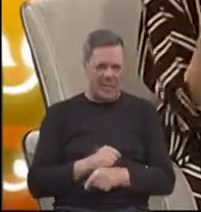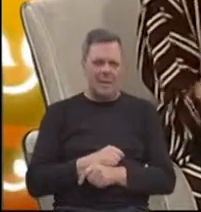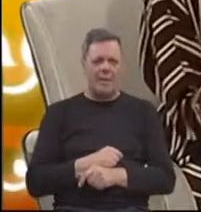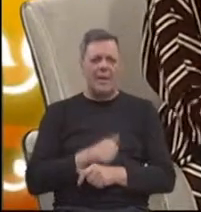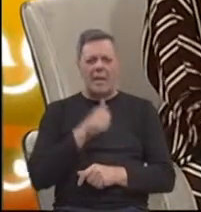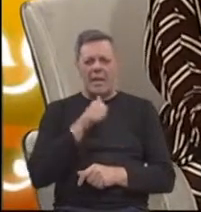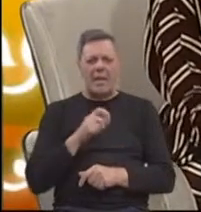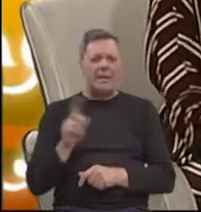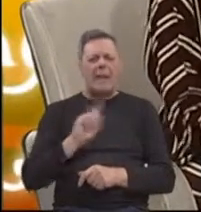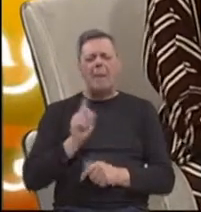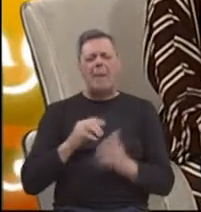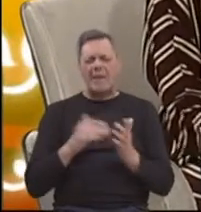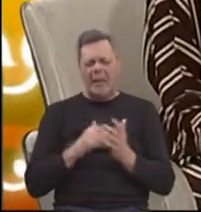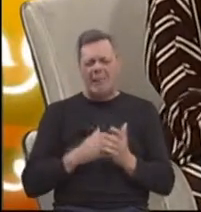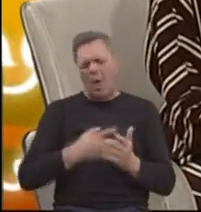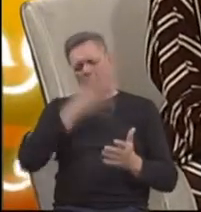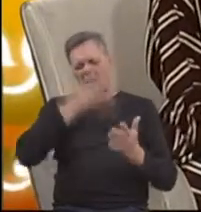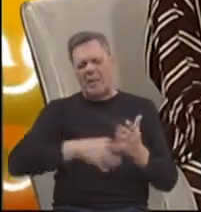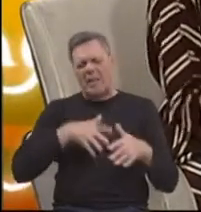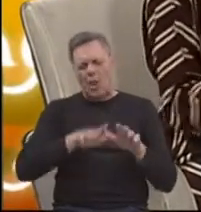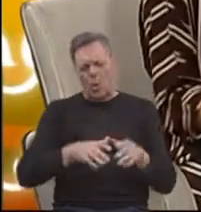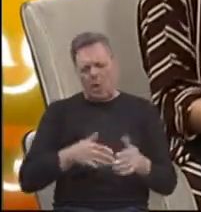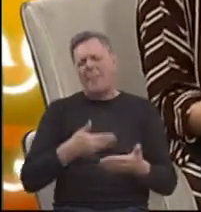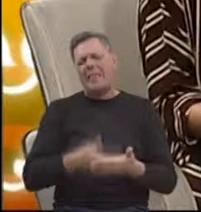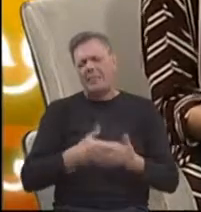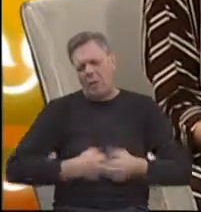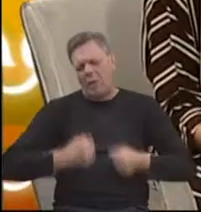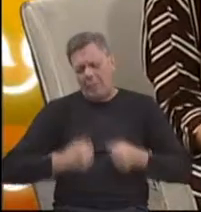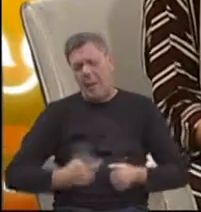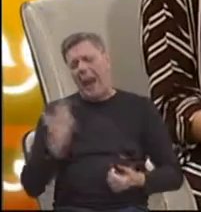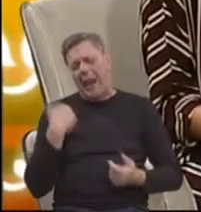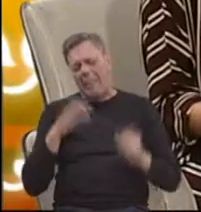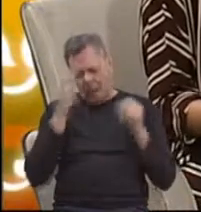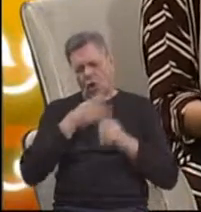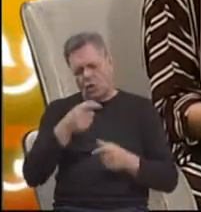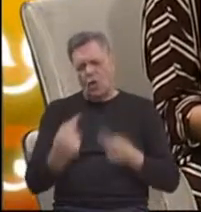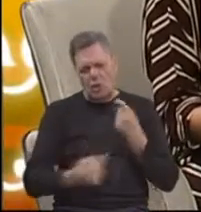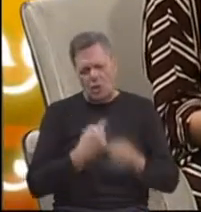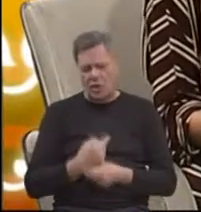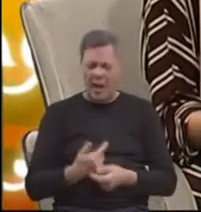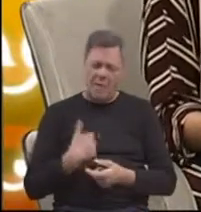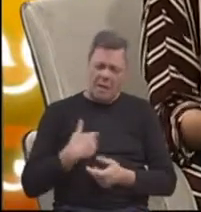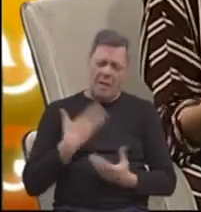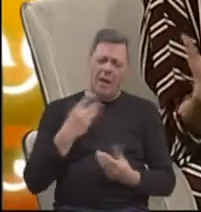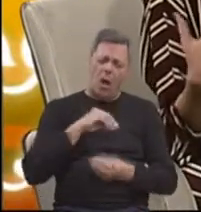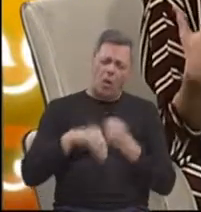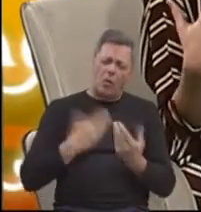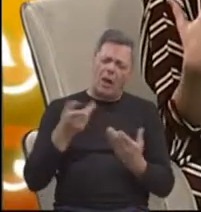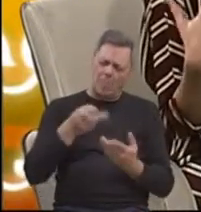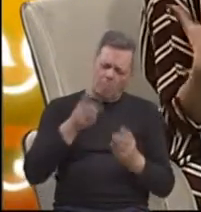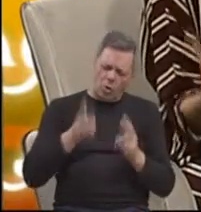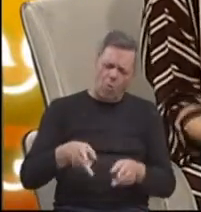pametni i da ne bismo trebali procjenjivati ljude na temelju toga. No, nažalost, to se događa i ono što mi kao roditelji možemo